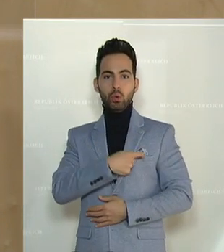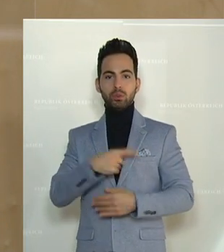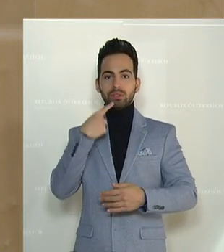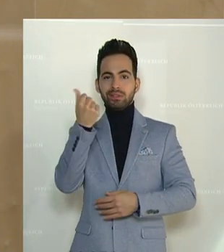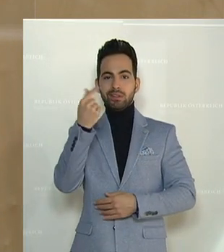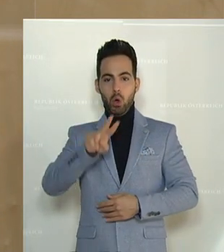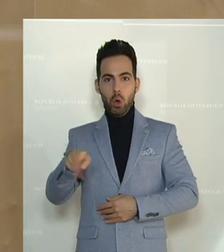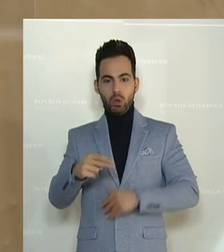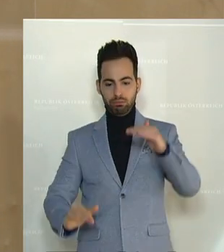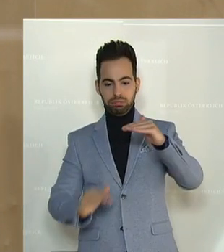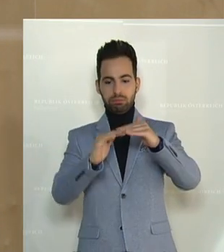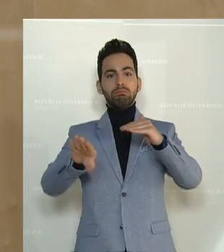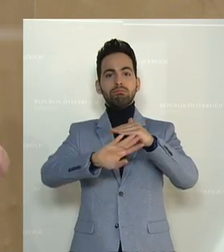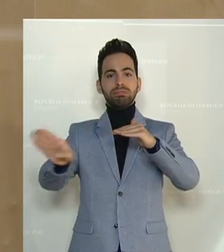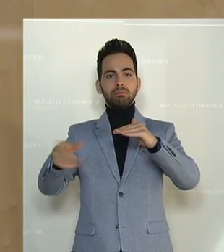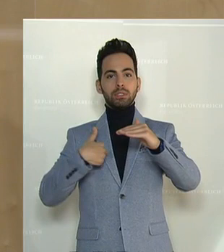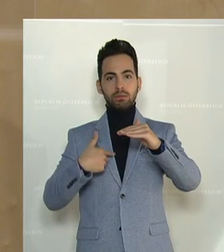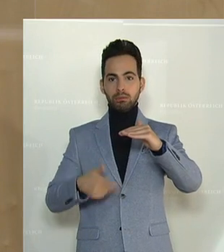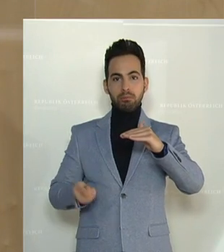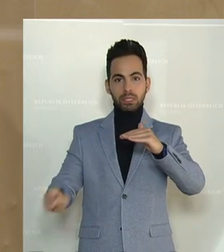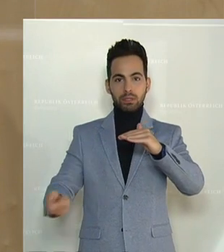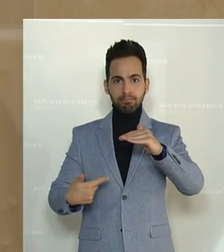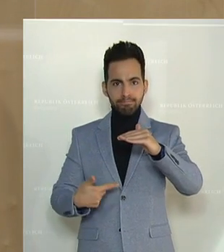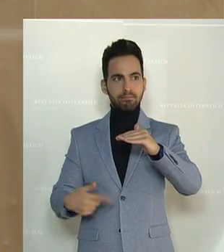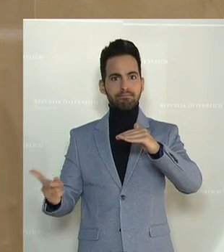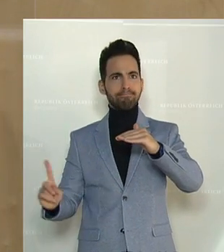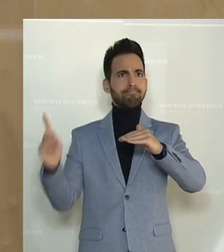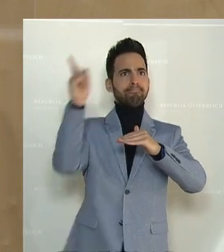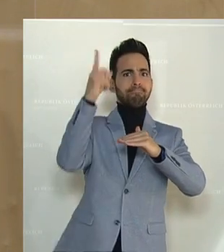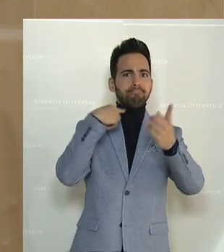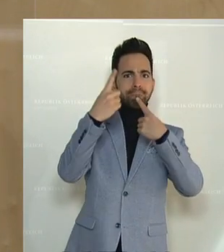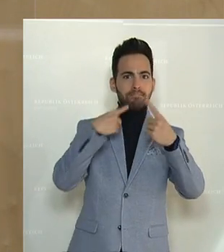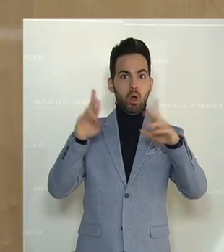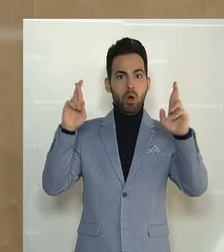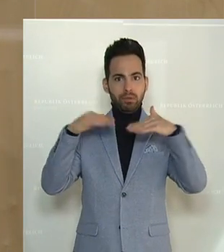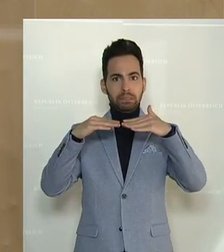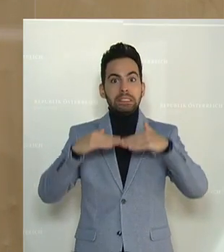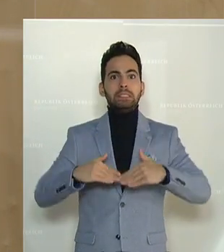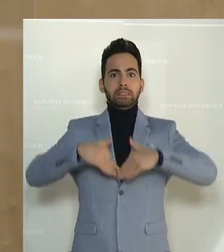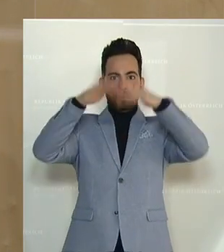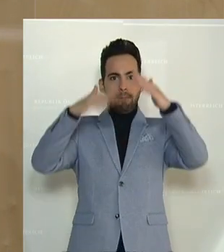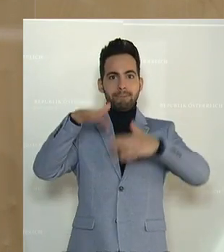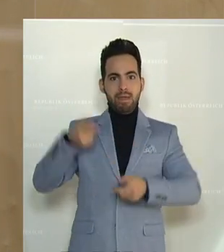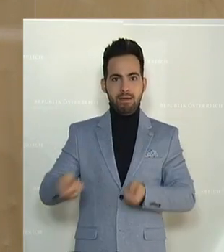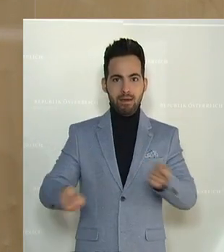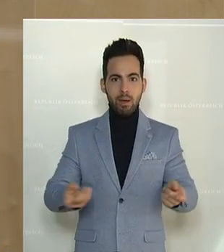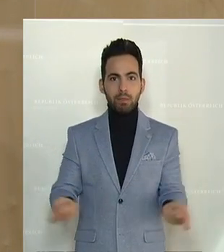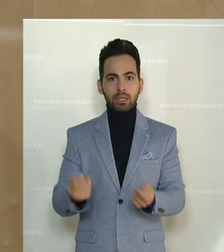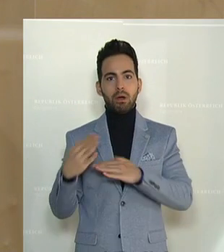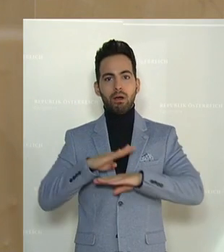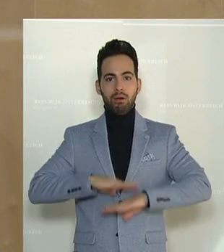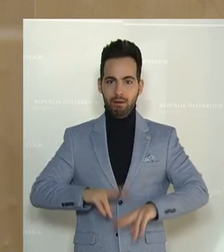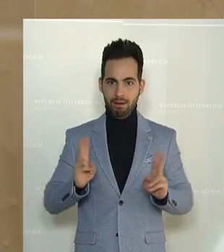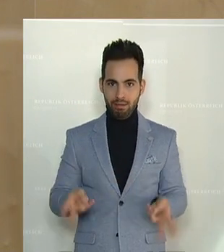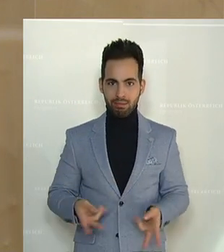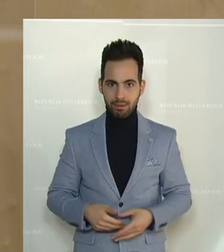für diese Hilfen gesetzt sind, erhöhen zu können, was natürlich für viele Betriebe eine massive Erleichterung bedeuten würde.